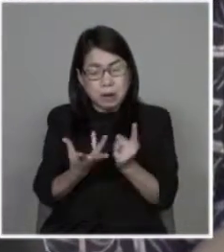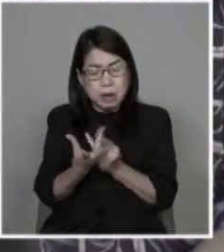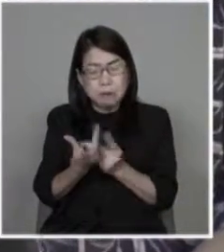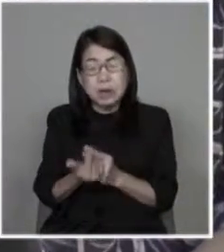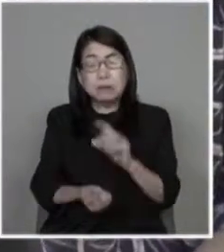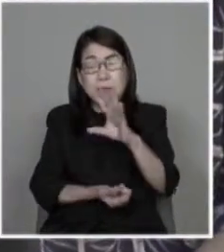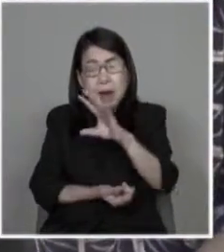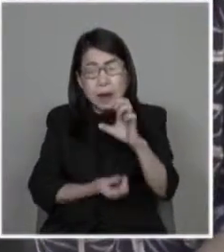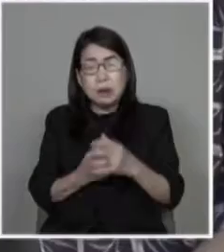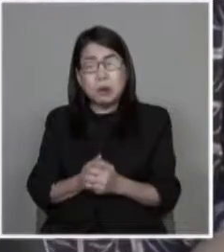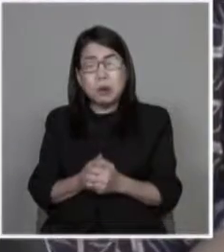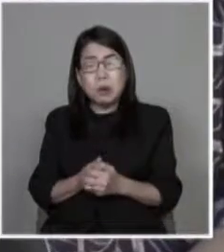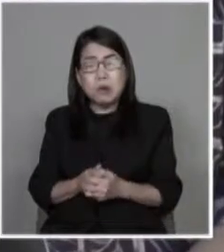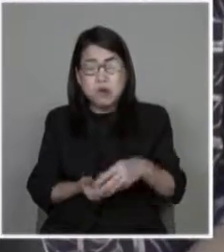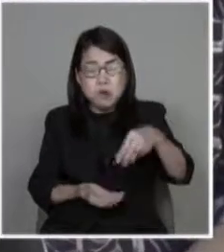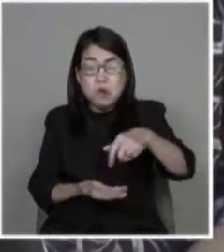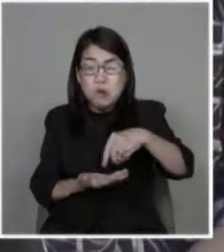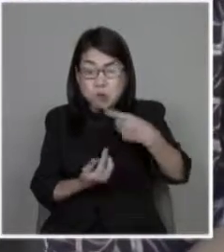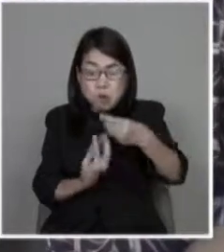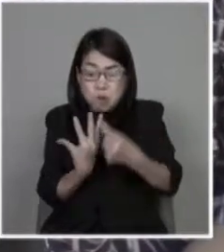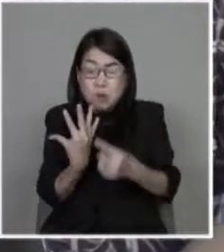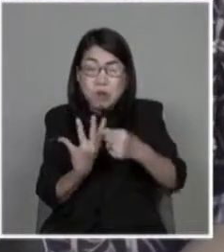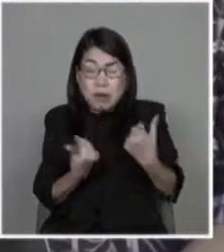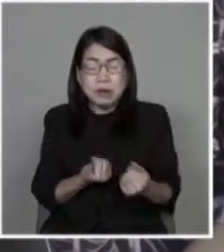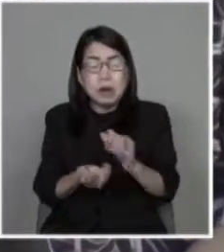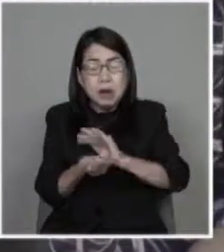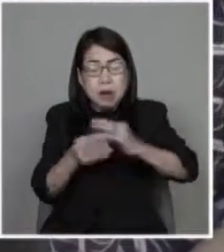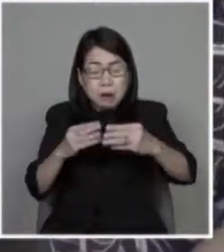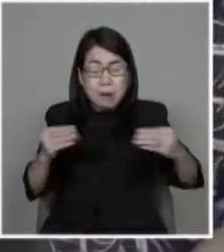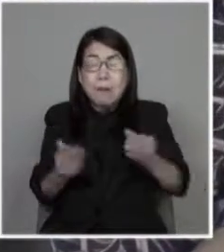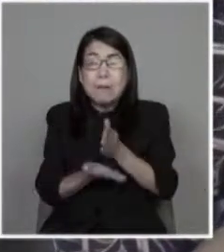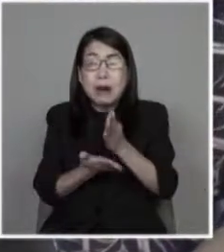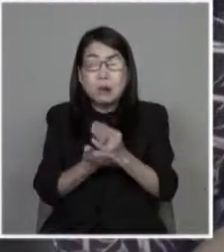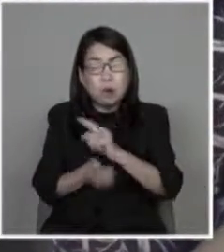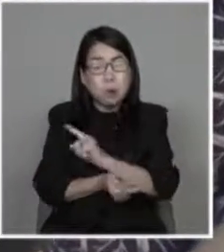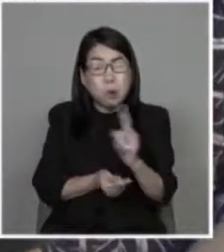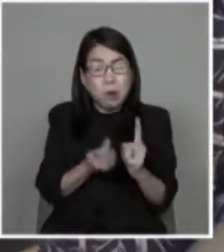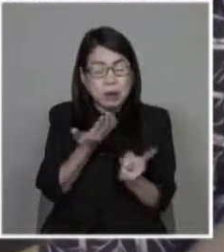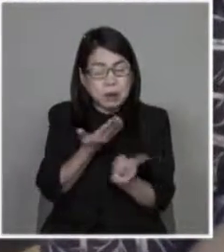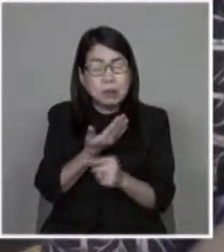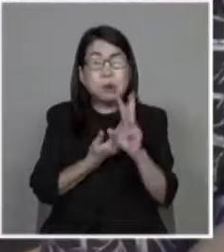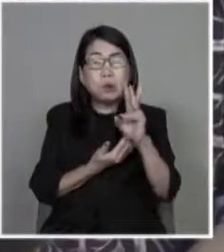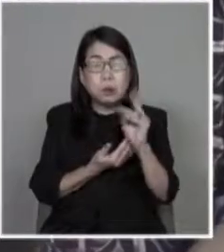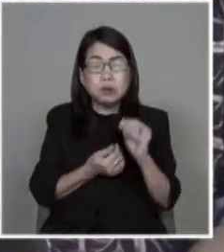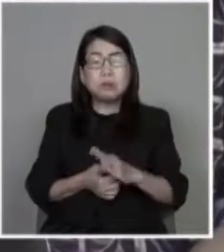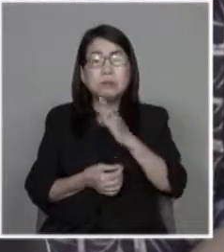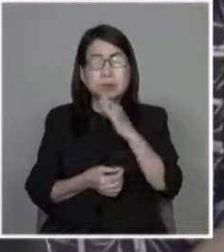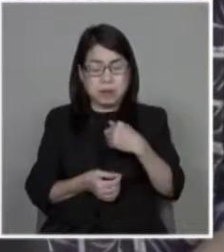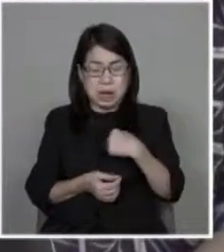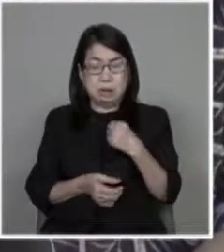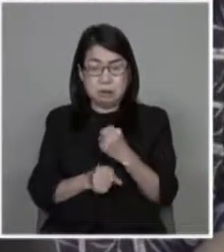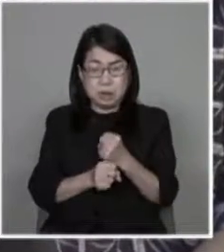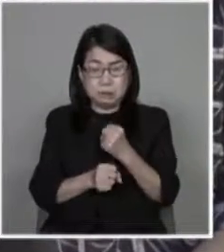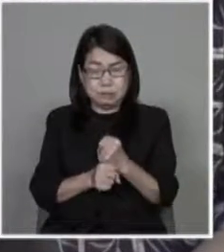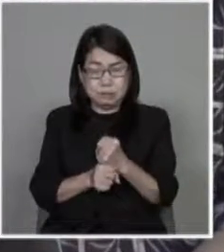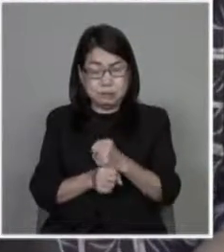ครับแล้วก็มะละกอประมาณ160กิโลเพราะฉะนั้นถ้าหากเราทำนะครับ